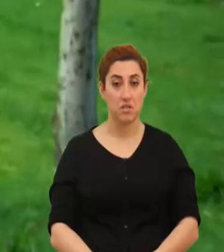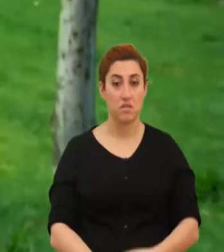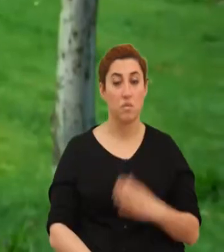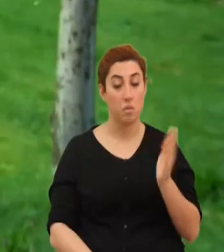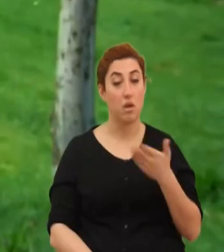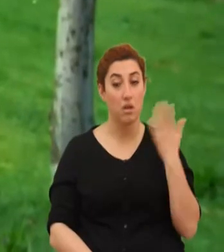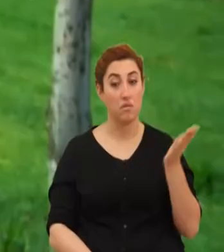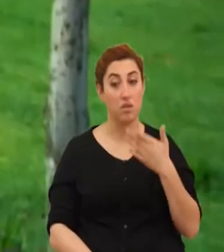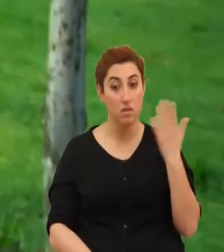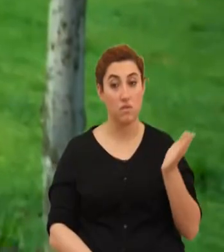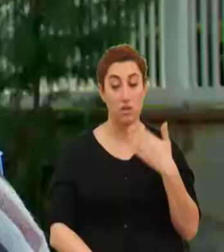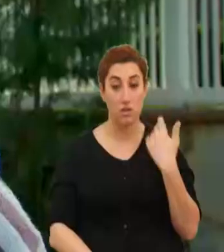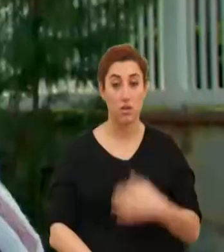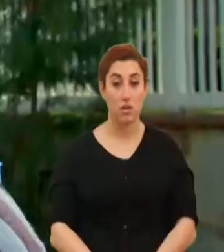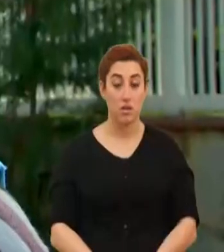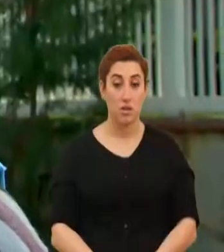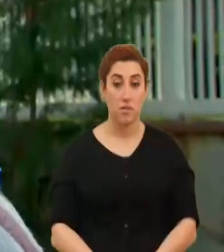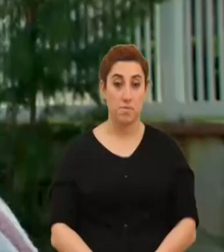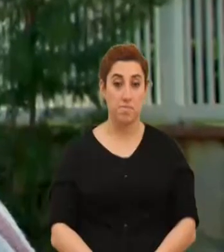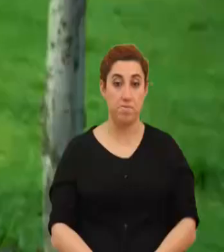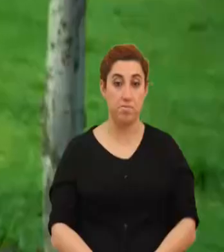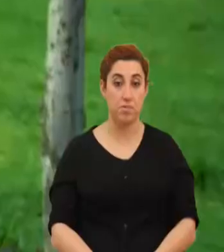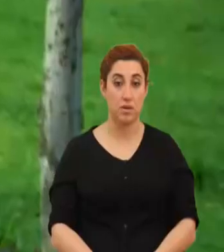Vay vay vay vay.